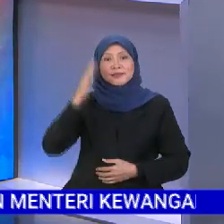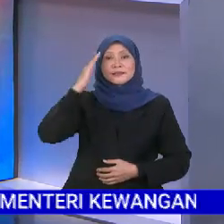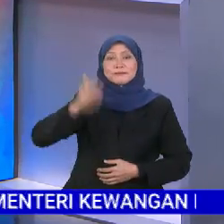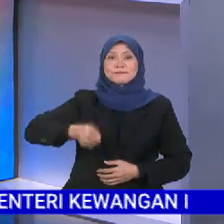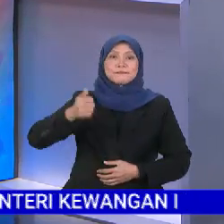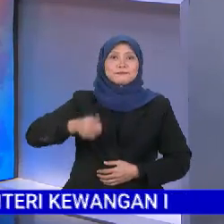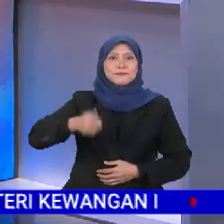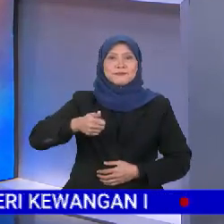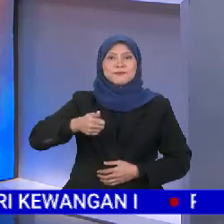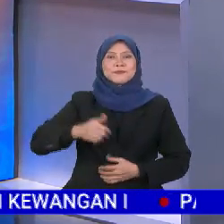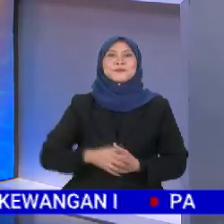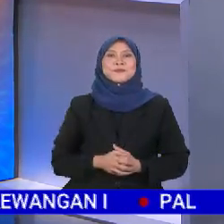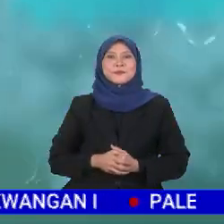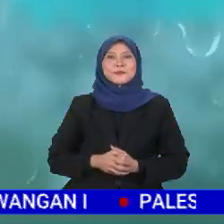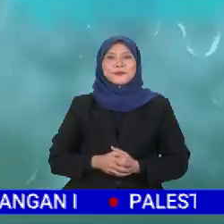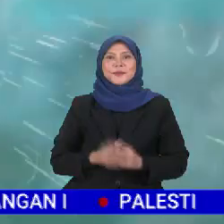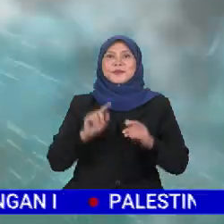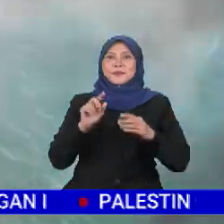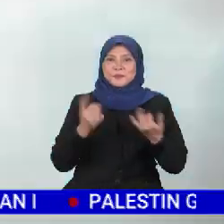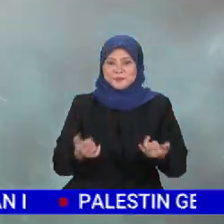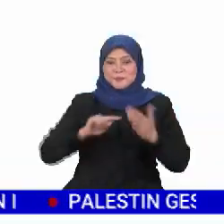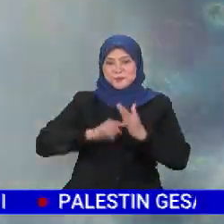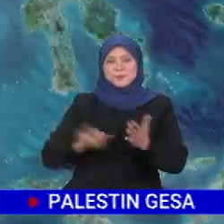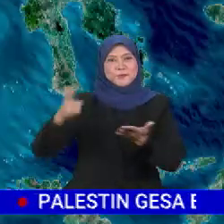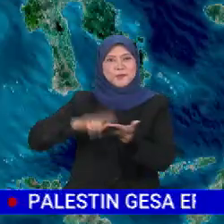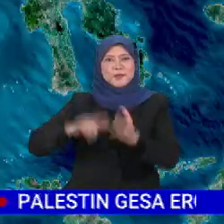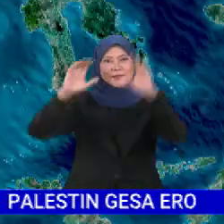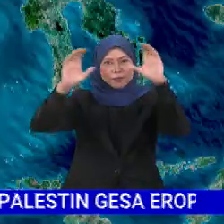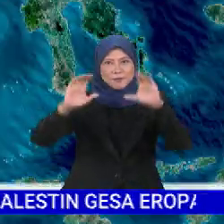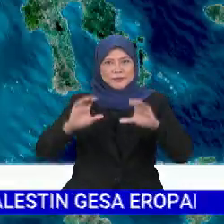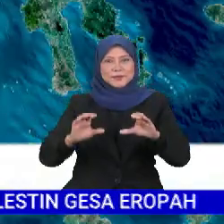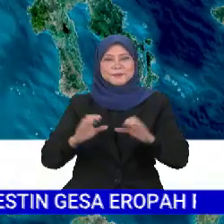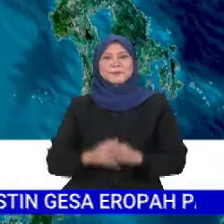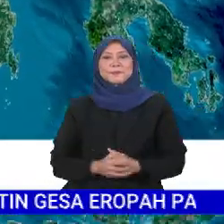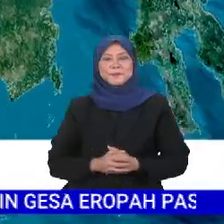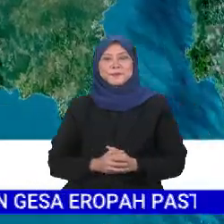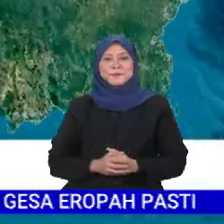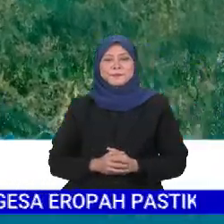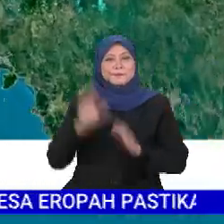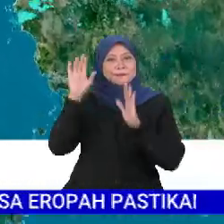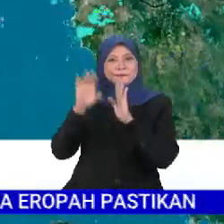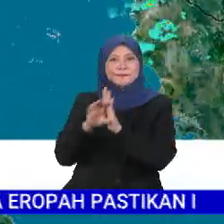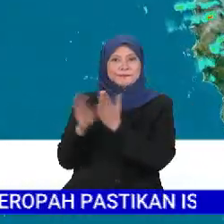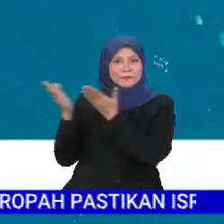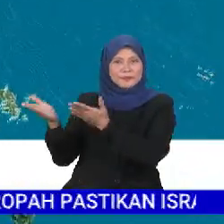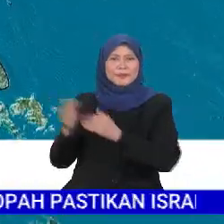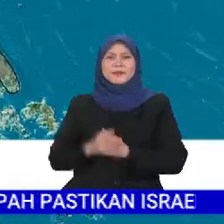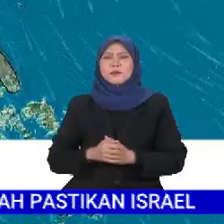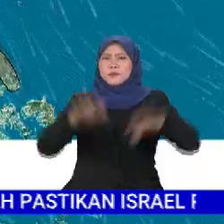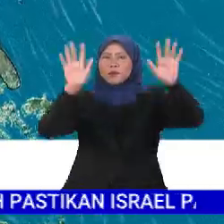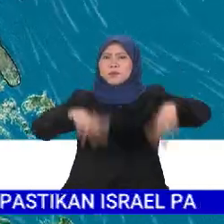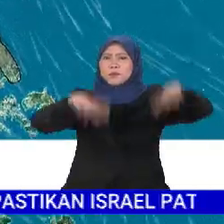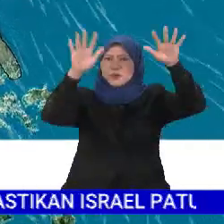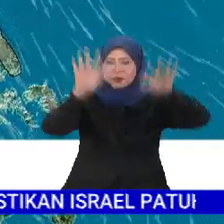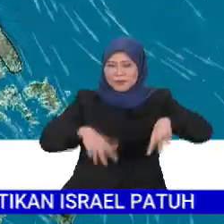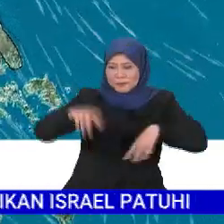Assalamualaikum dan salam sejahtera. Kita mulakan laporan pada petang ini dengan melihat keadaan cuaca semasa. Imej radar menunjukkan keadaan cuaca hujan lebat dan ribut